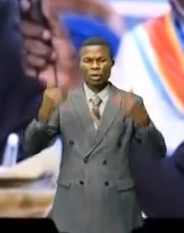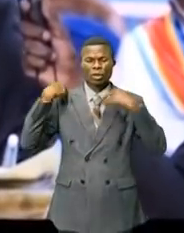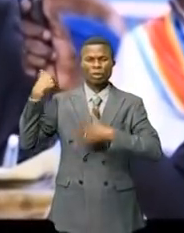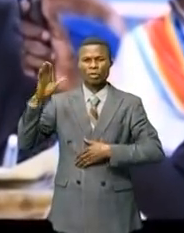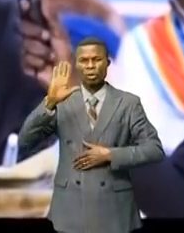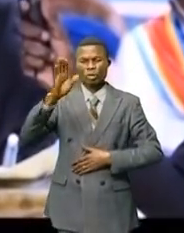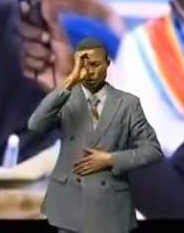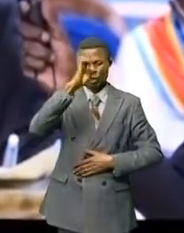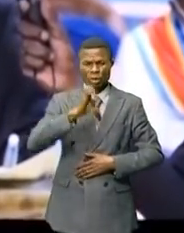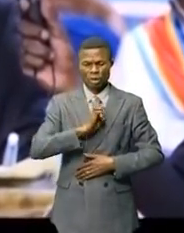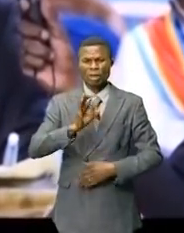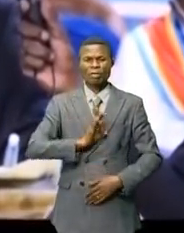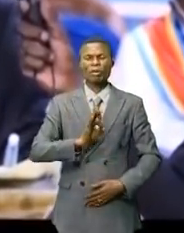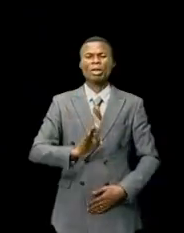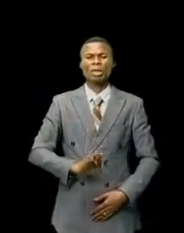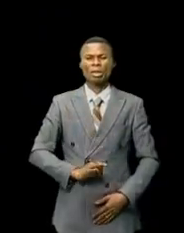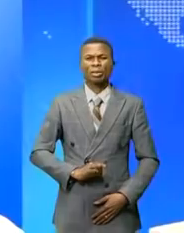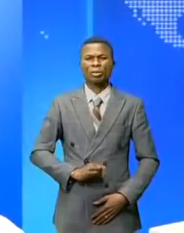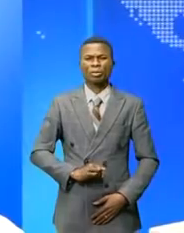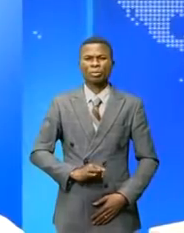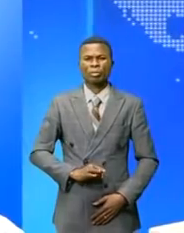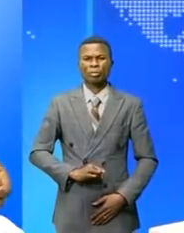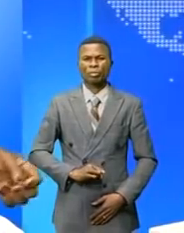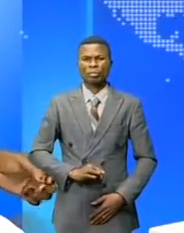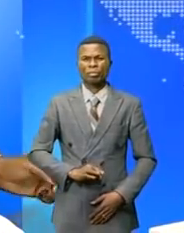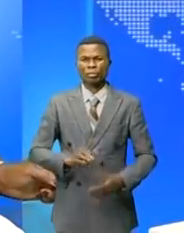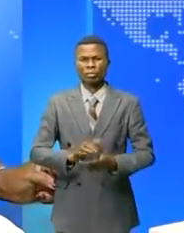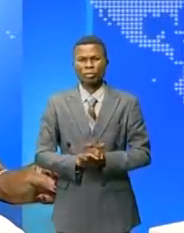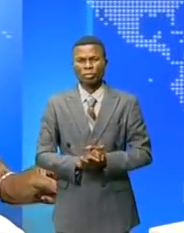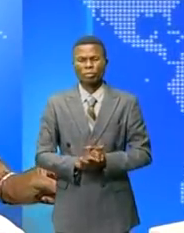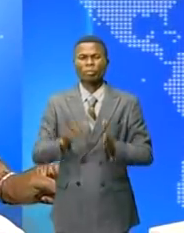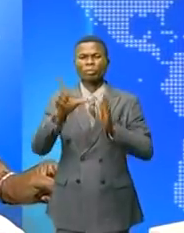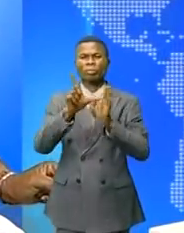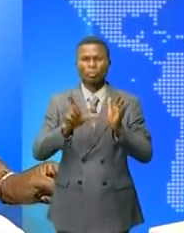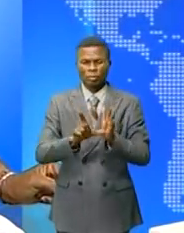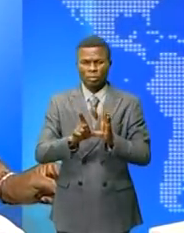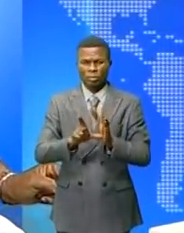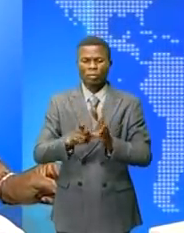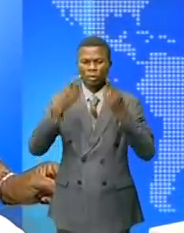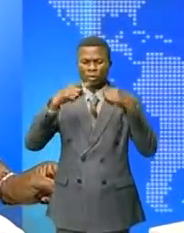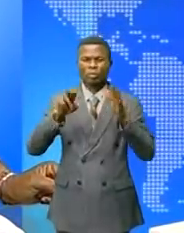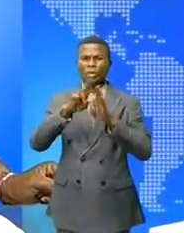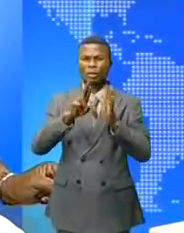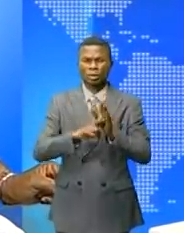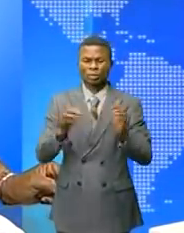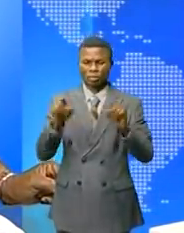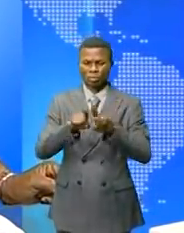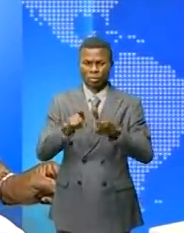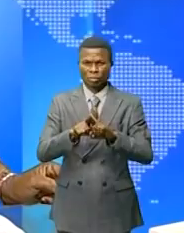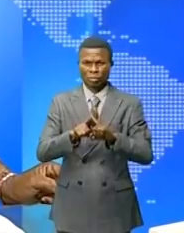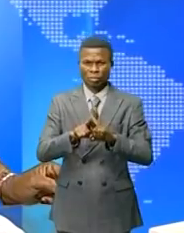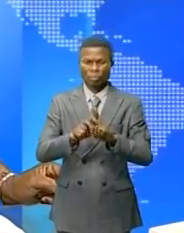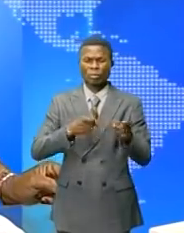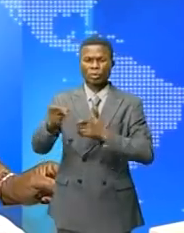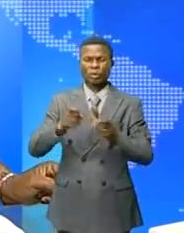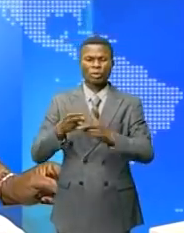et koenigsegg ccx logo campagne de bulles fixant les règles relatives au régime général de